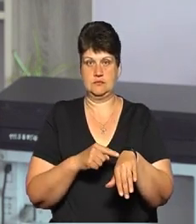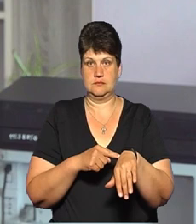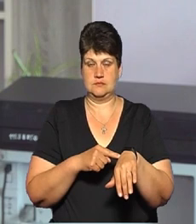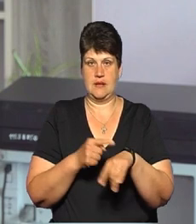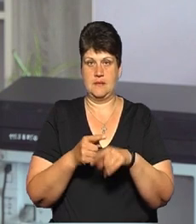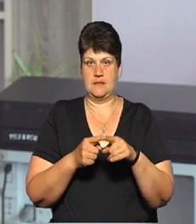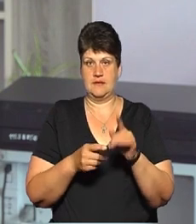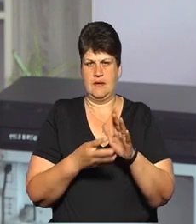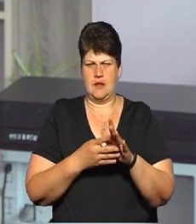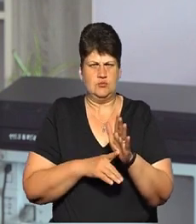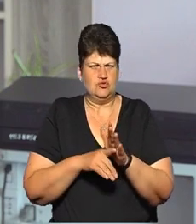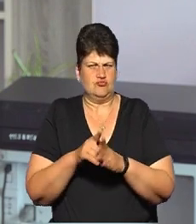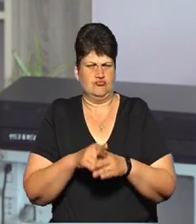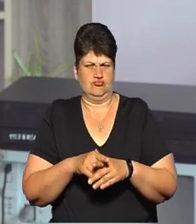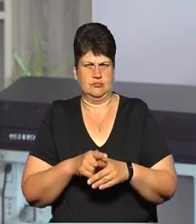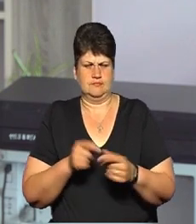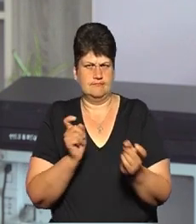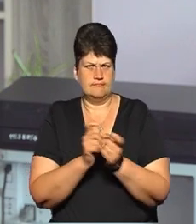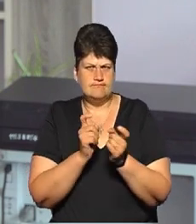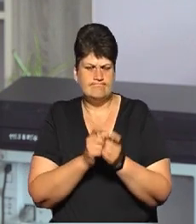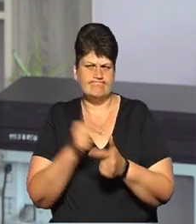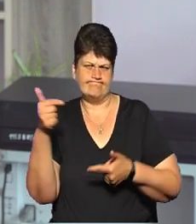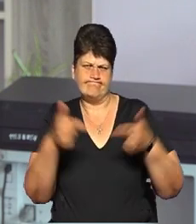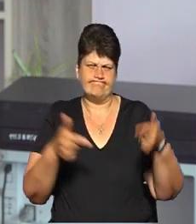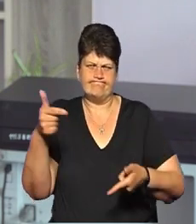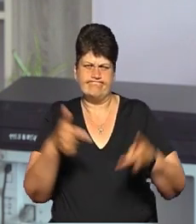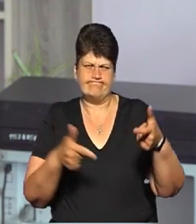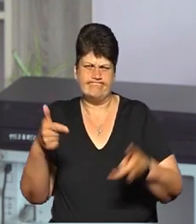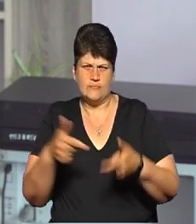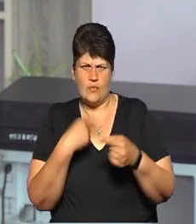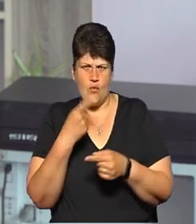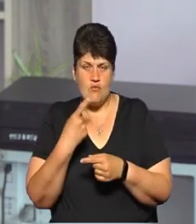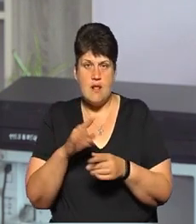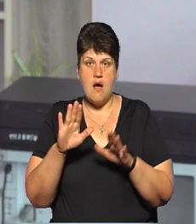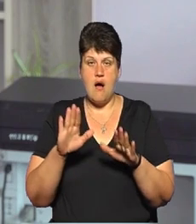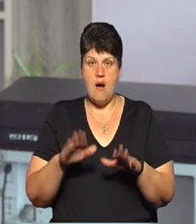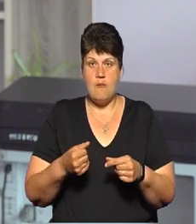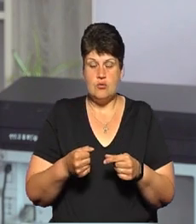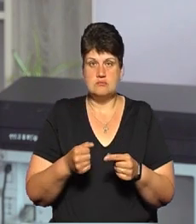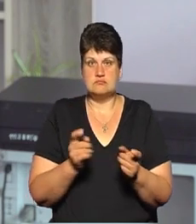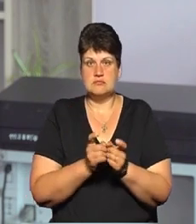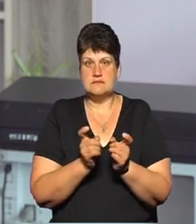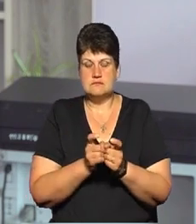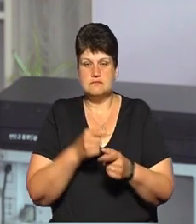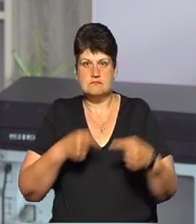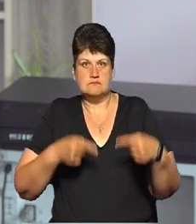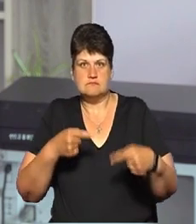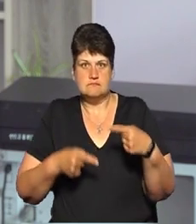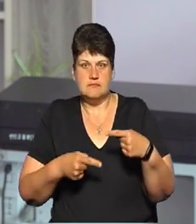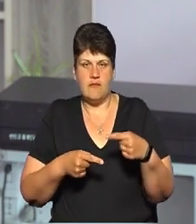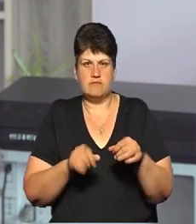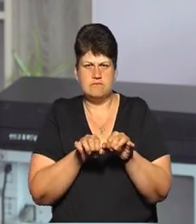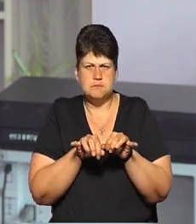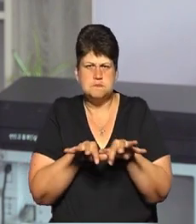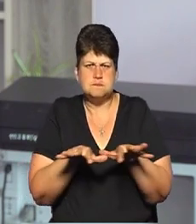почали спровоковувати людей спочатку словесними перепалками, а тоді словесні перепалки вже перейшли між людьми в